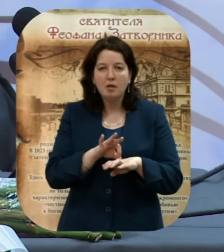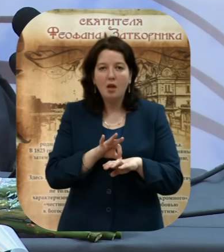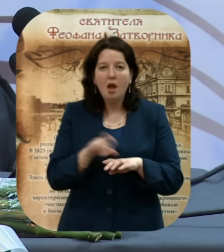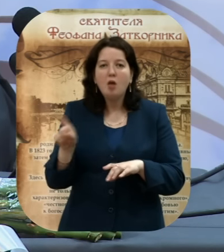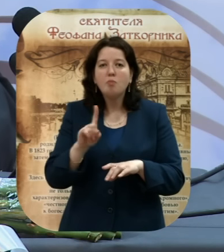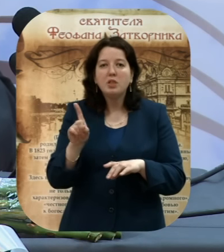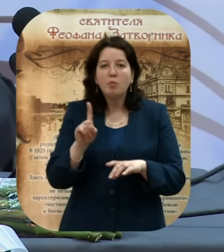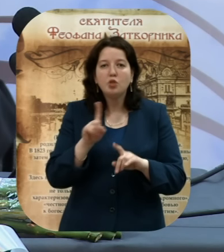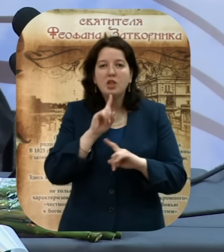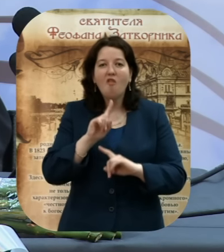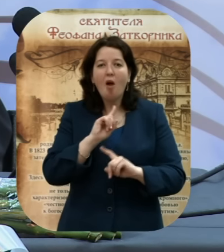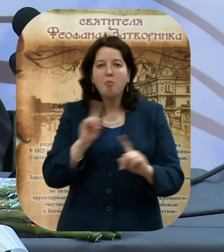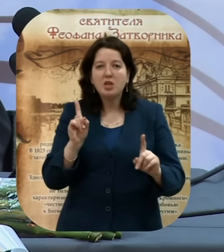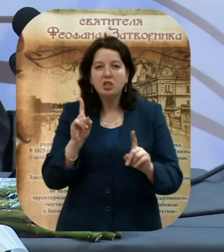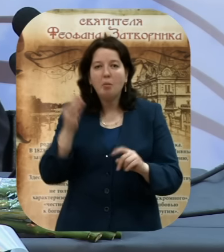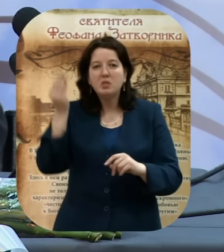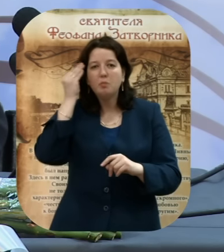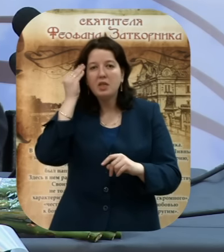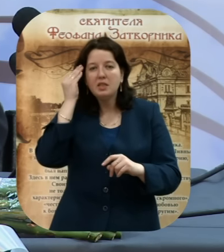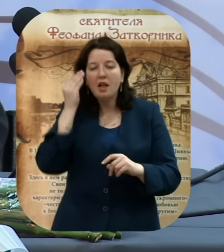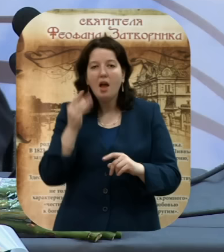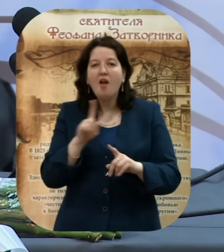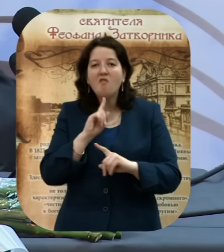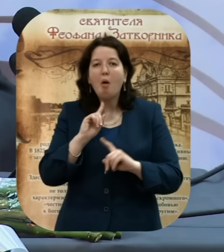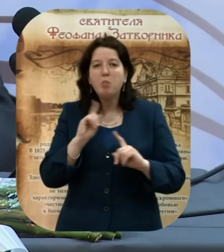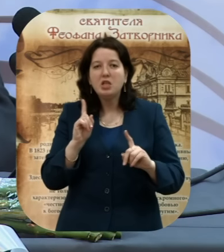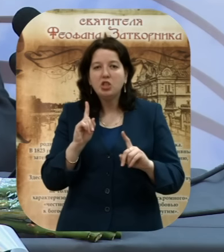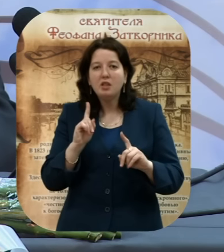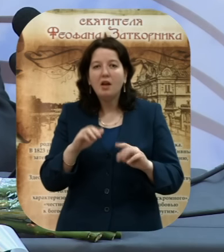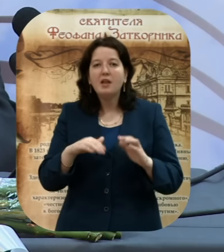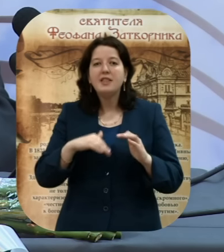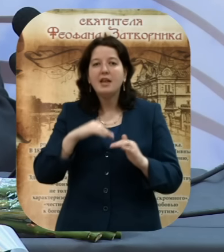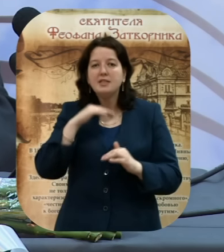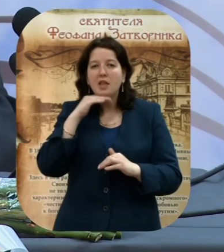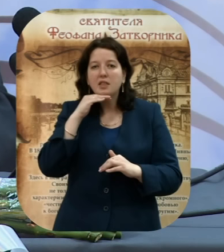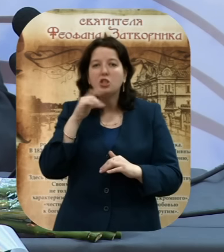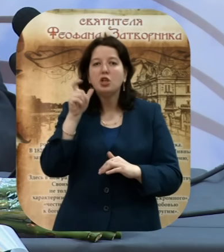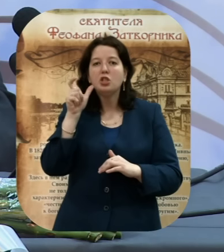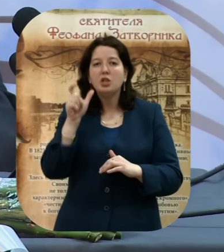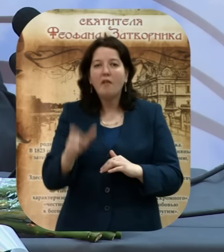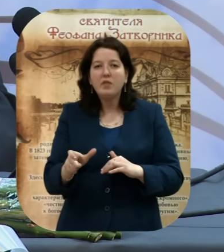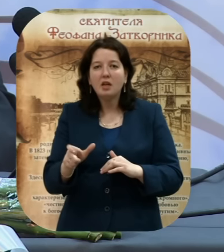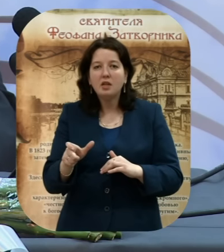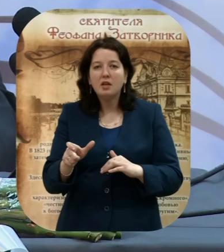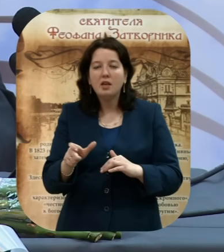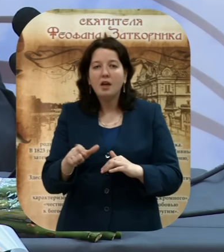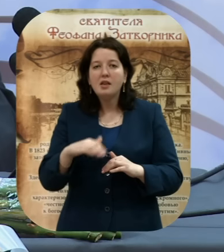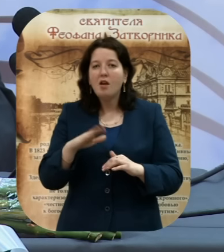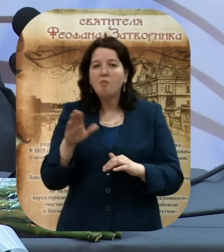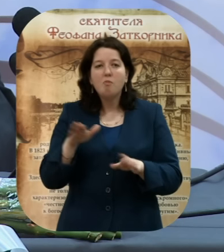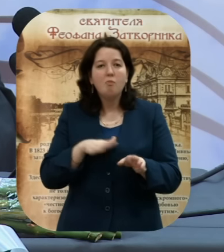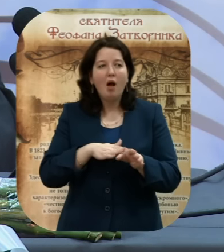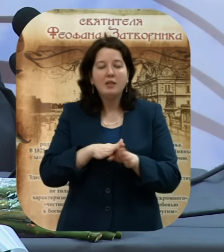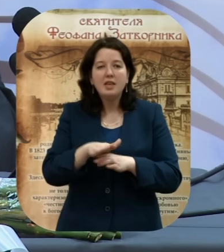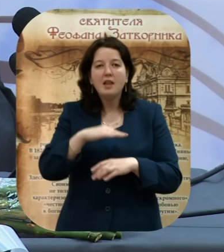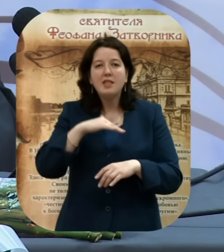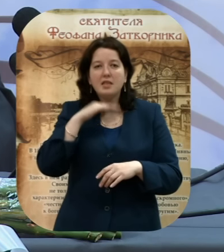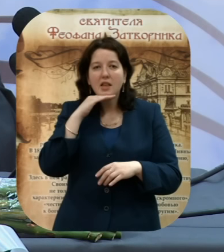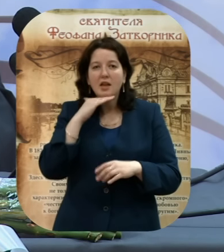что в обычном смысле, в обычном, достаточно человеку, сверхдостаточно, если